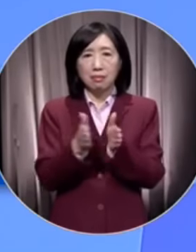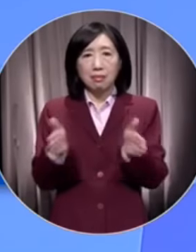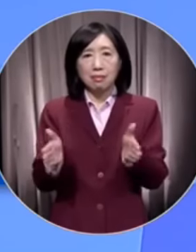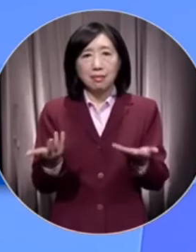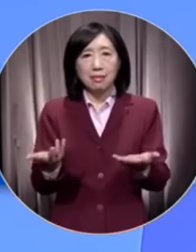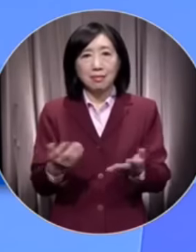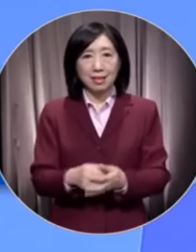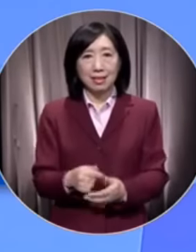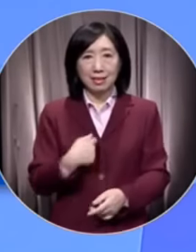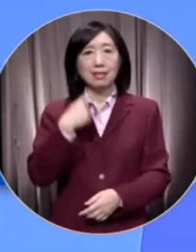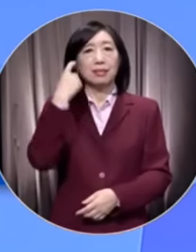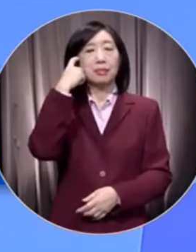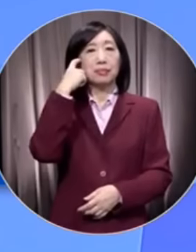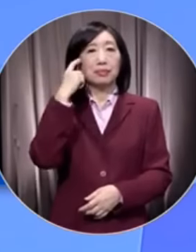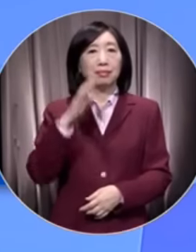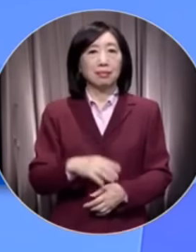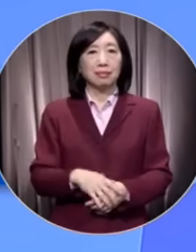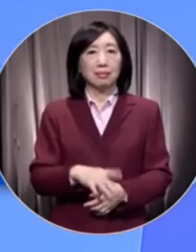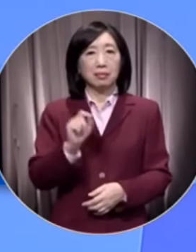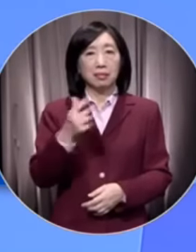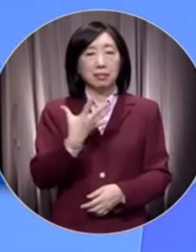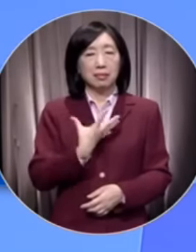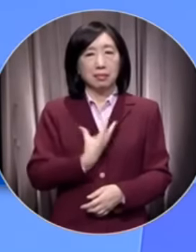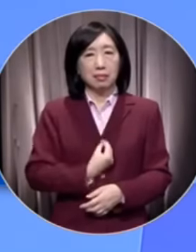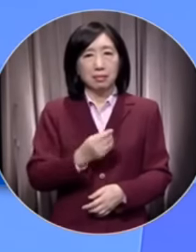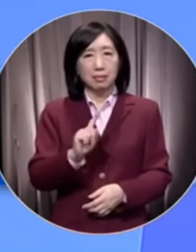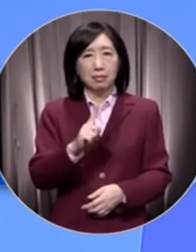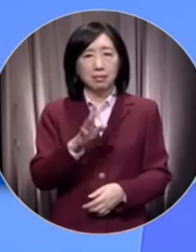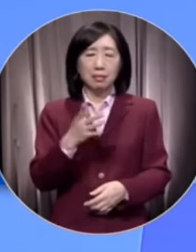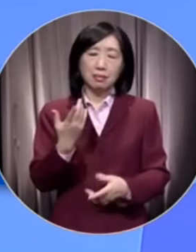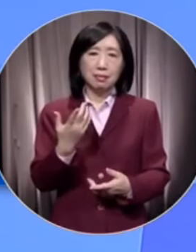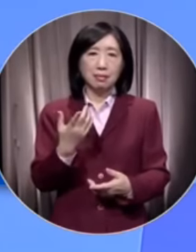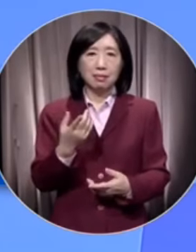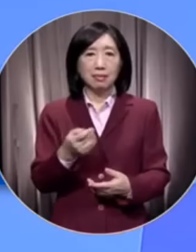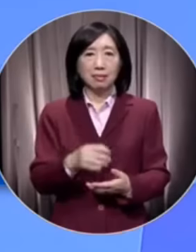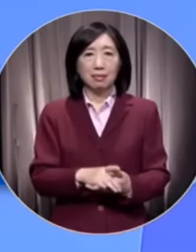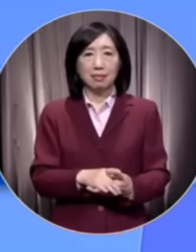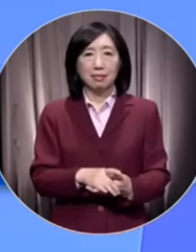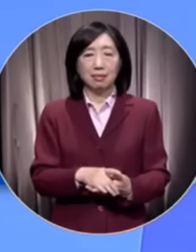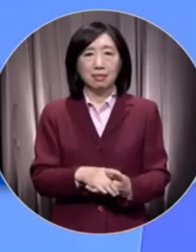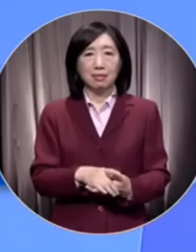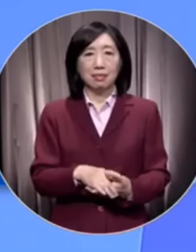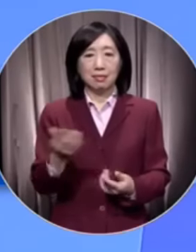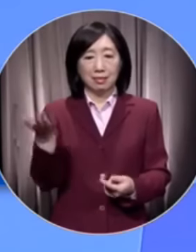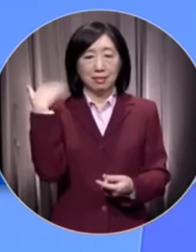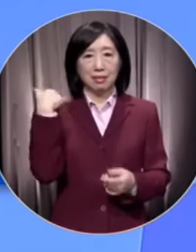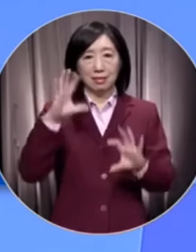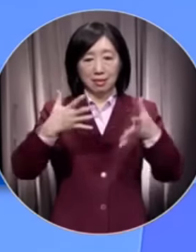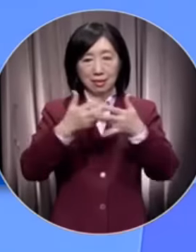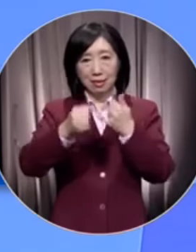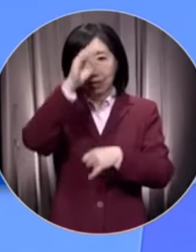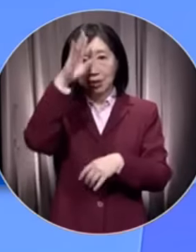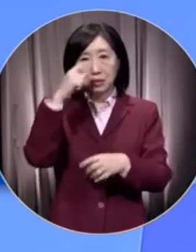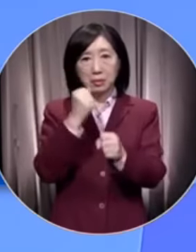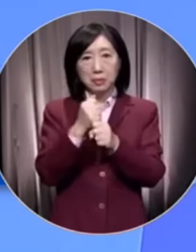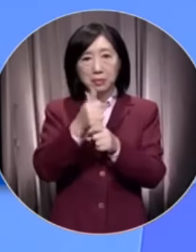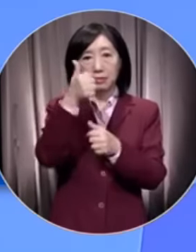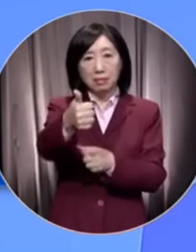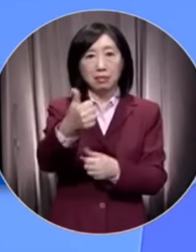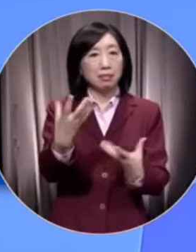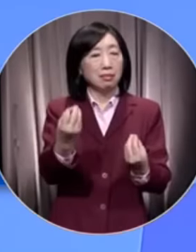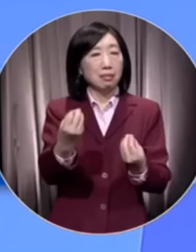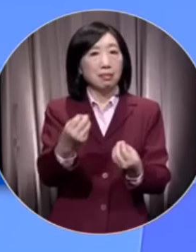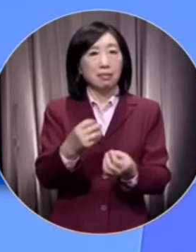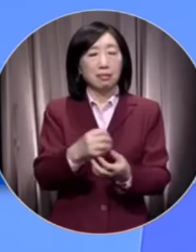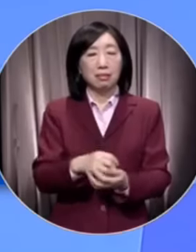来，我一直感到相当痛心跟愧疚的是，由于过去国民党做得不够好，许多